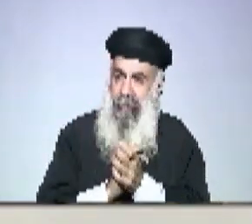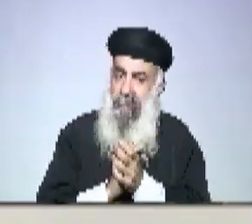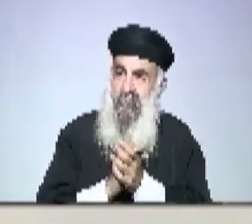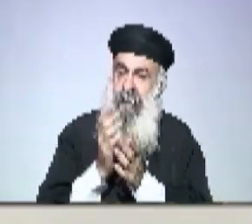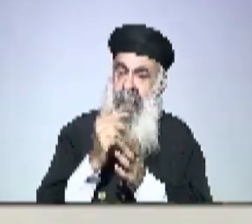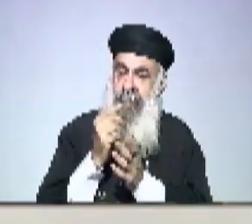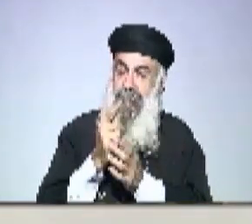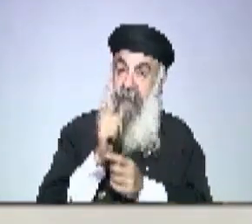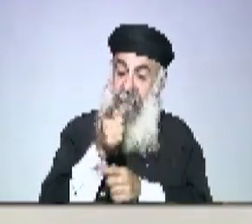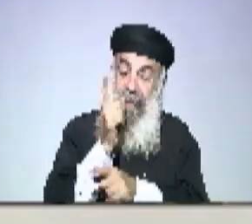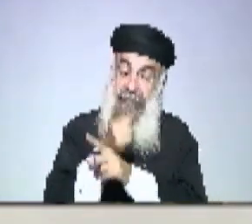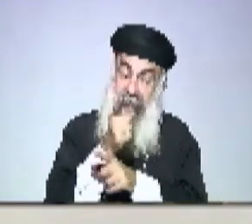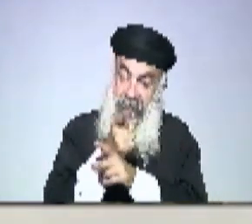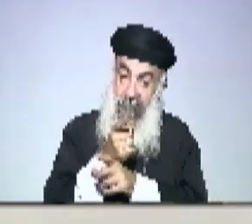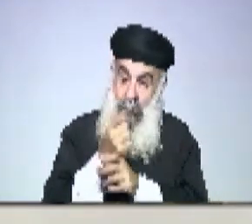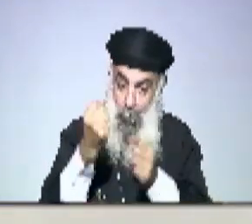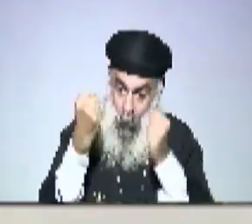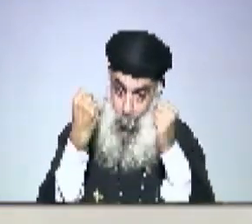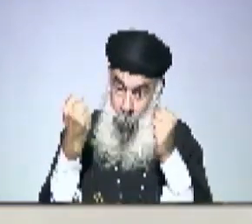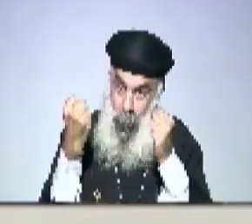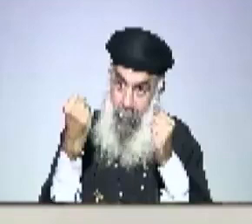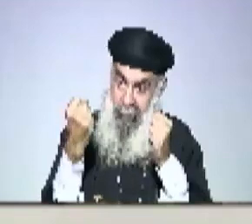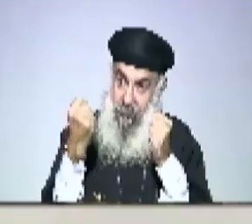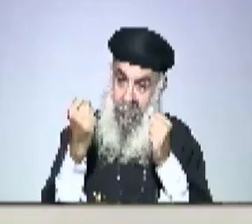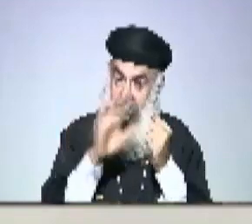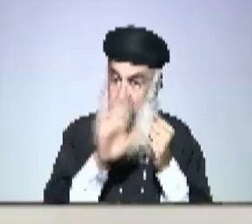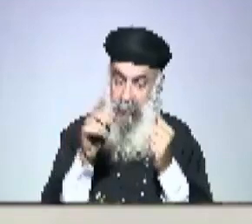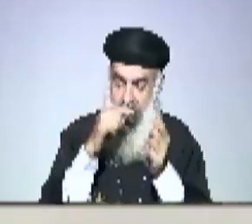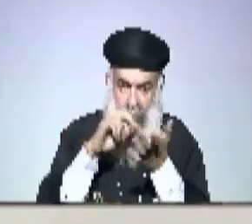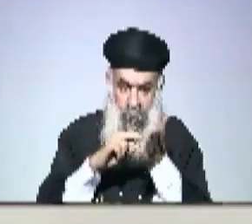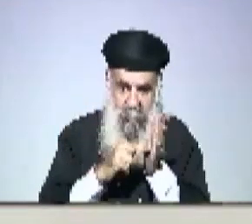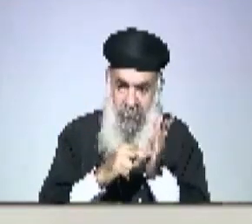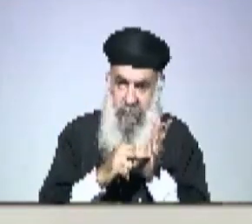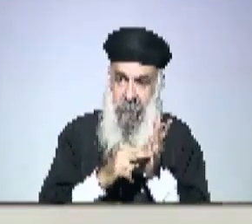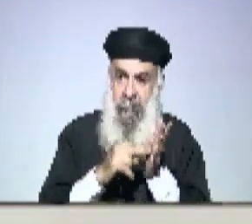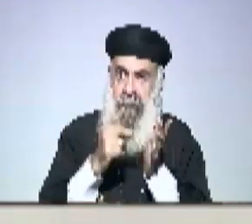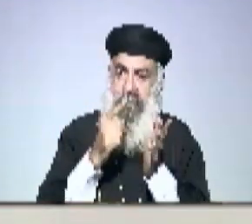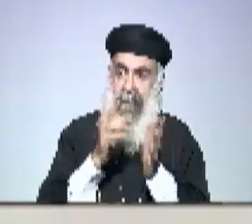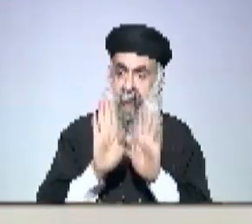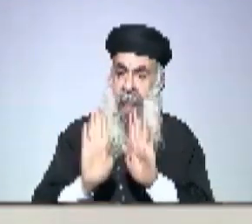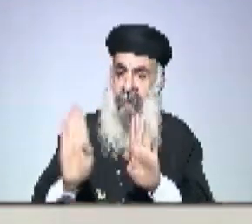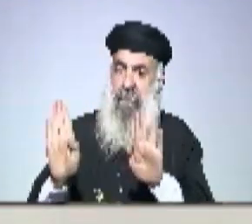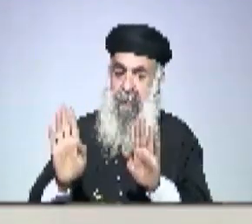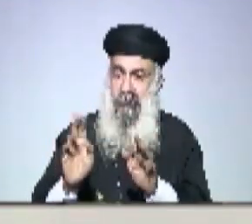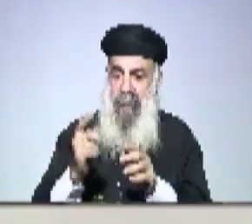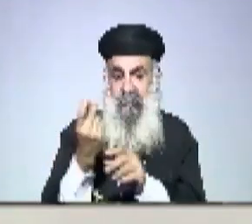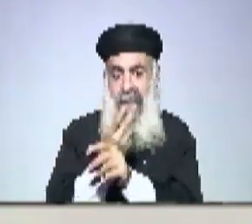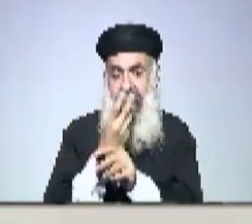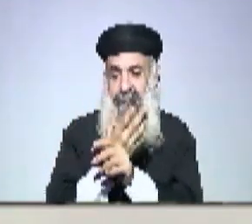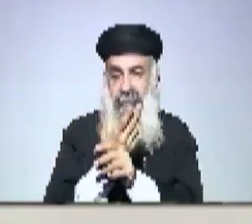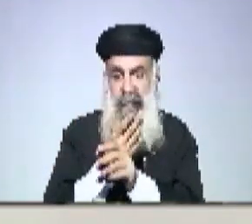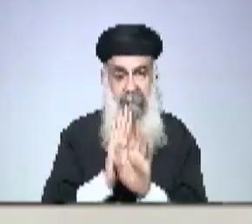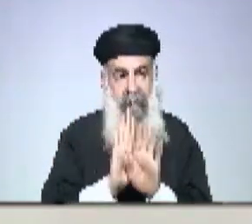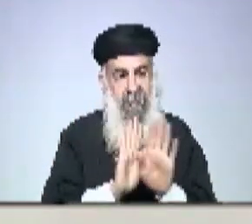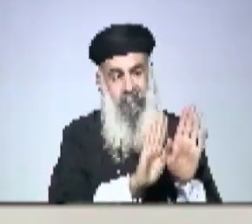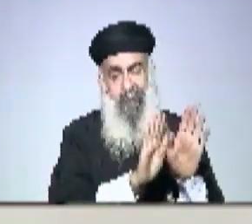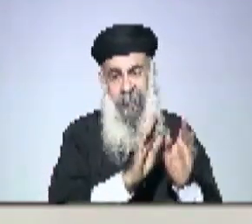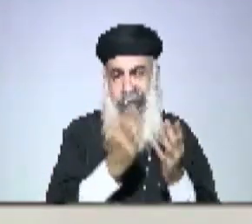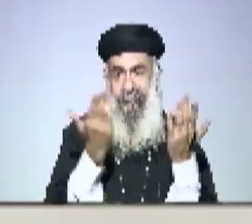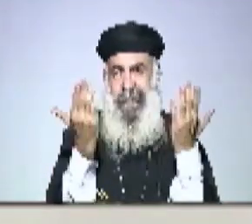تعلم بيها بقوه وماحدش يقوللك انت بتعمل ايه امنع الناس من الخطيه لكن تمنعهم